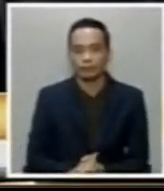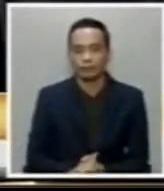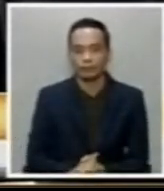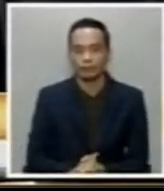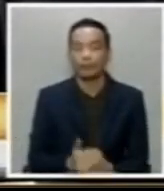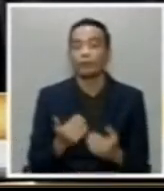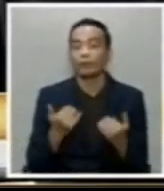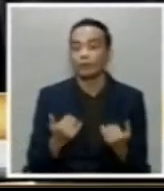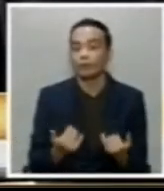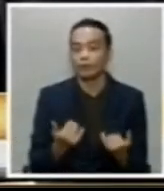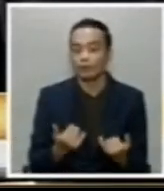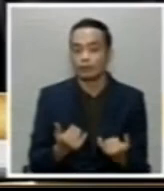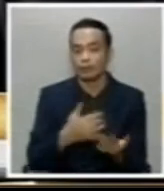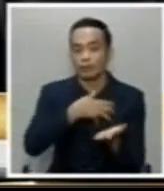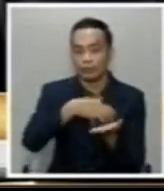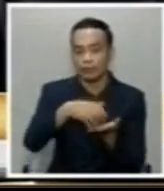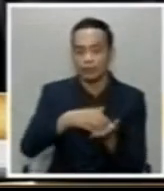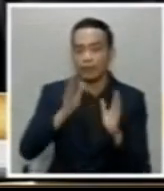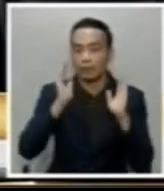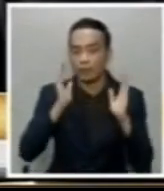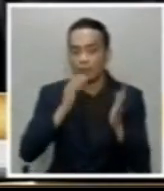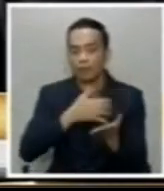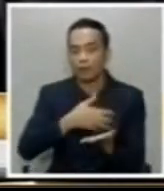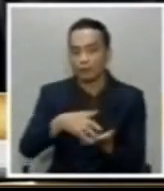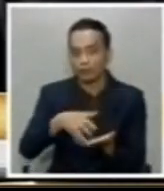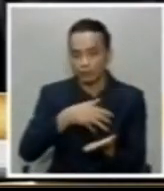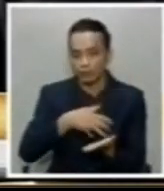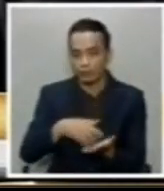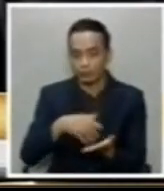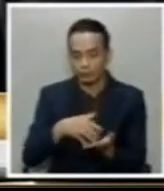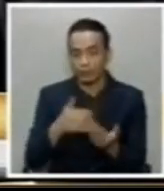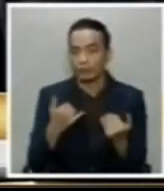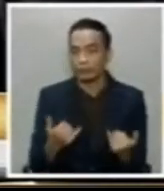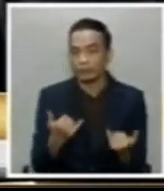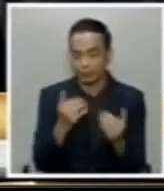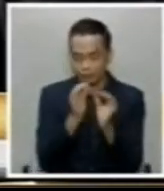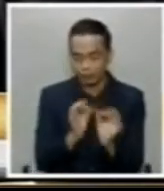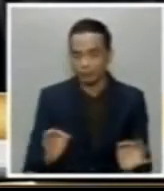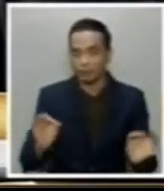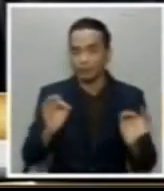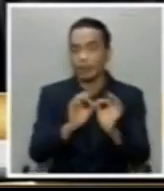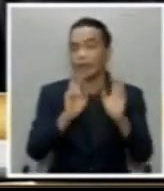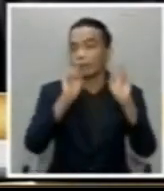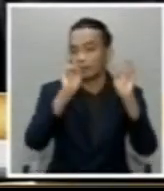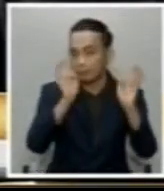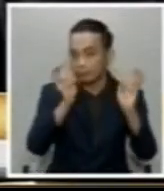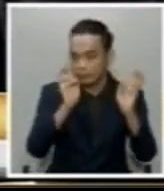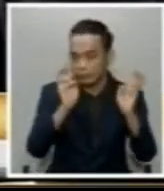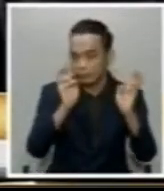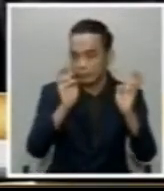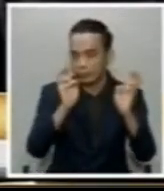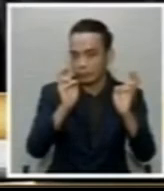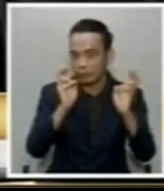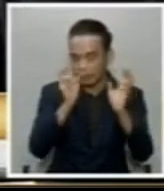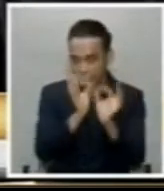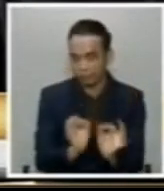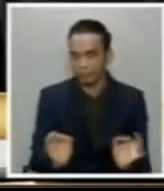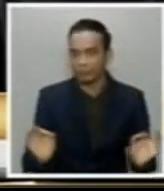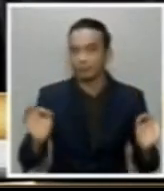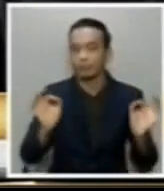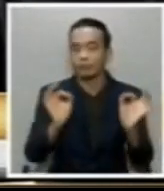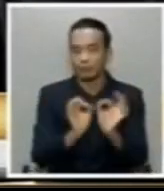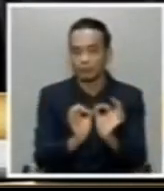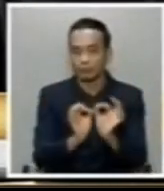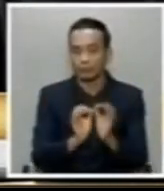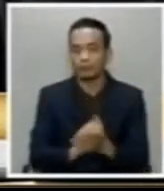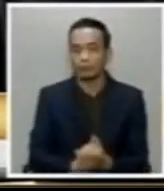ที่จะเรียนเสนอในเรื่องนี้โดยที่จริงๆแล้วเรื่องนี้นะครับก็เป็นเรื่องใหญ่แล้วก็อ